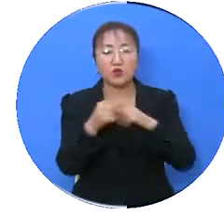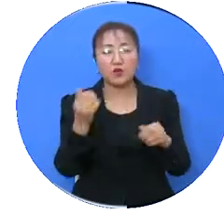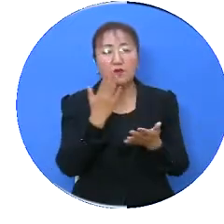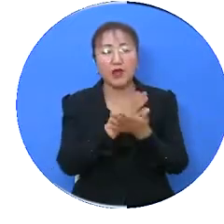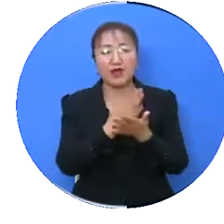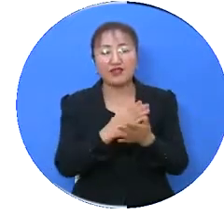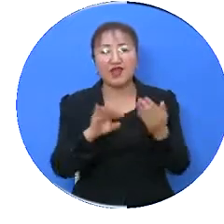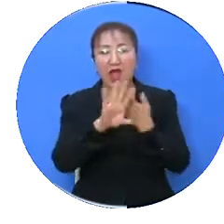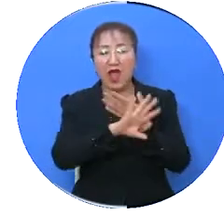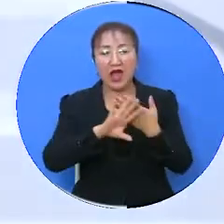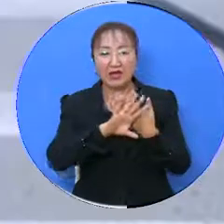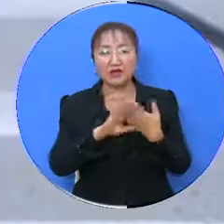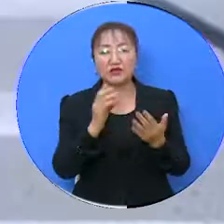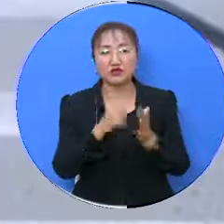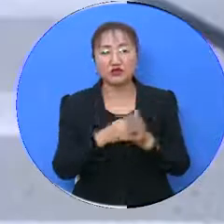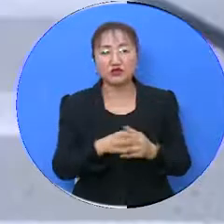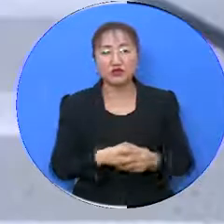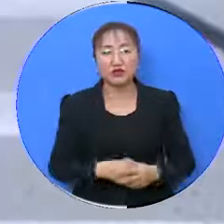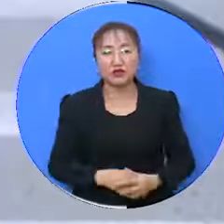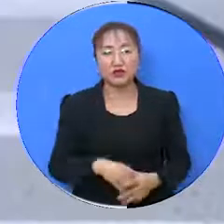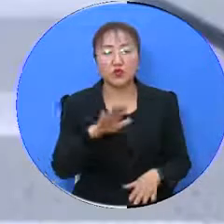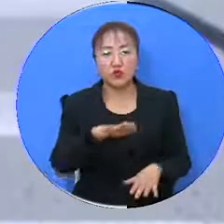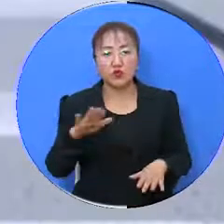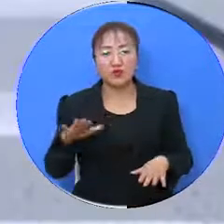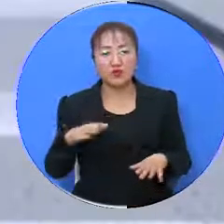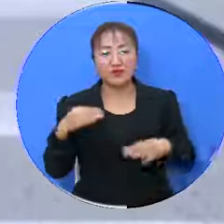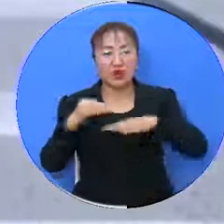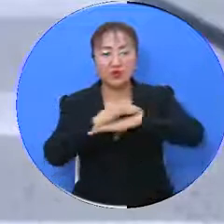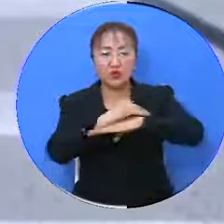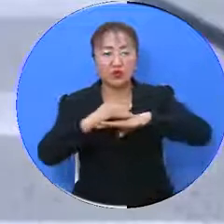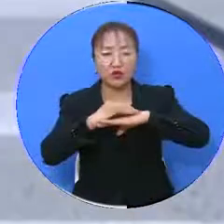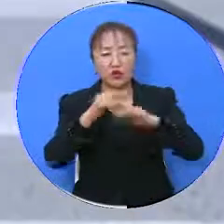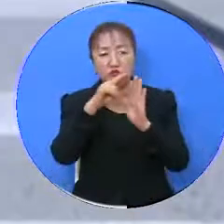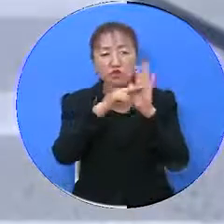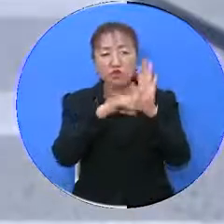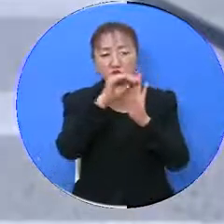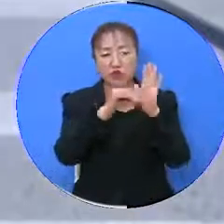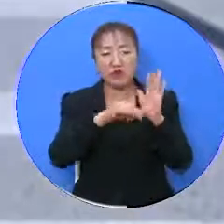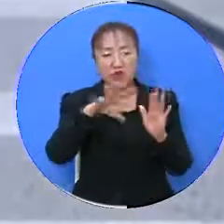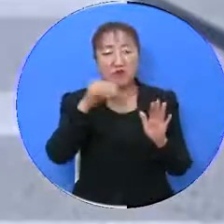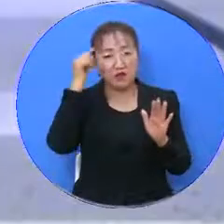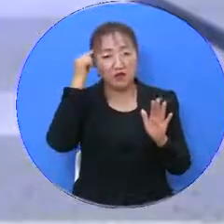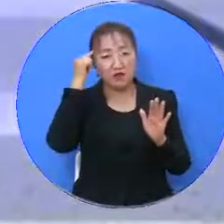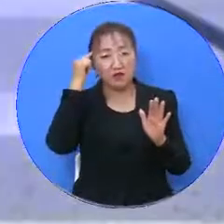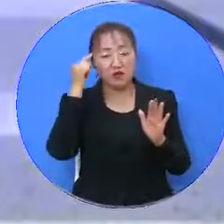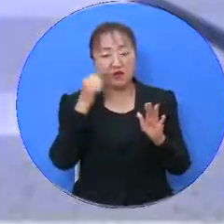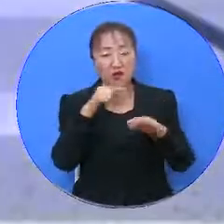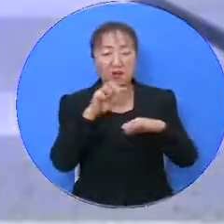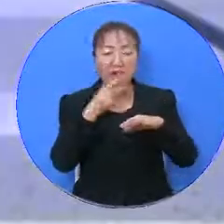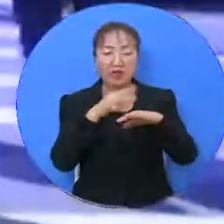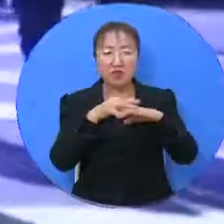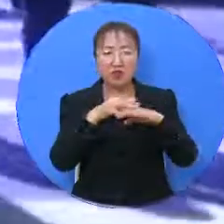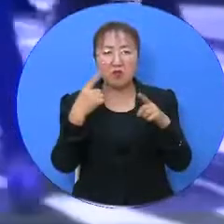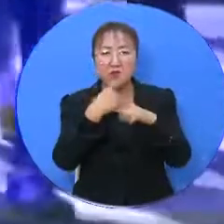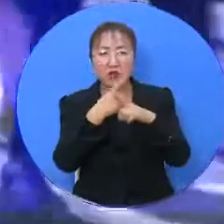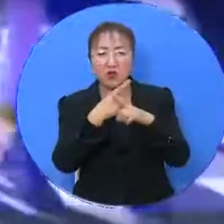бүр ойлгож ухамсарладаггүй. Хүүхдүүд замын хөдөлгөөний наазахын дүрм журмыг мэддэг хэрнээ тухайн агшинд анхаарал